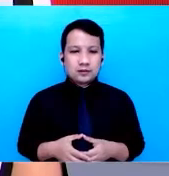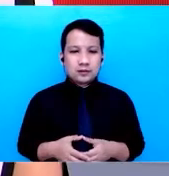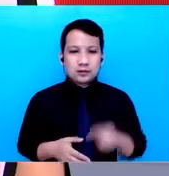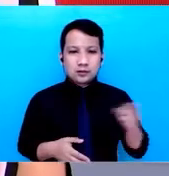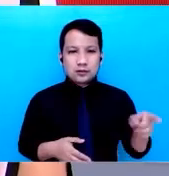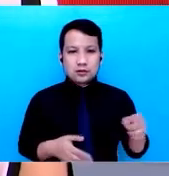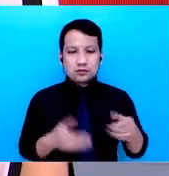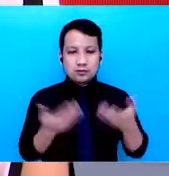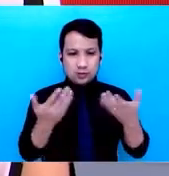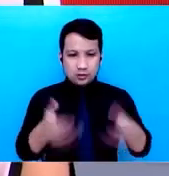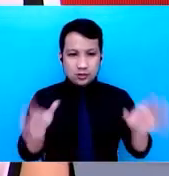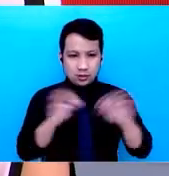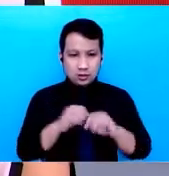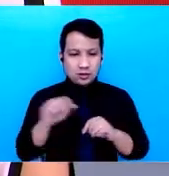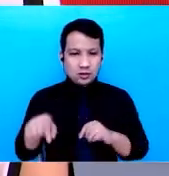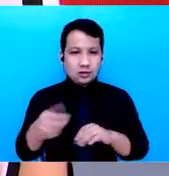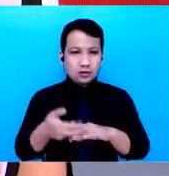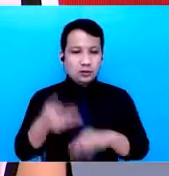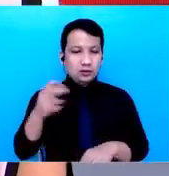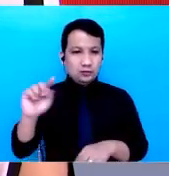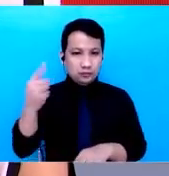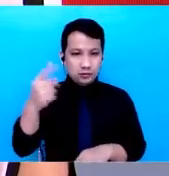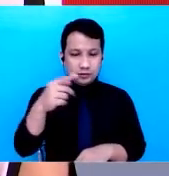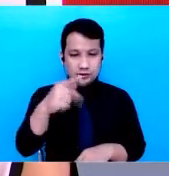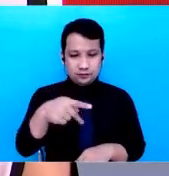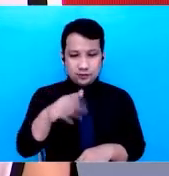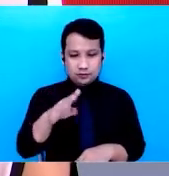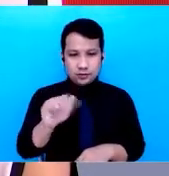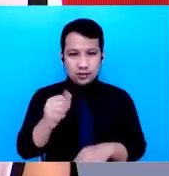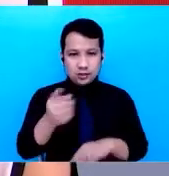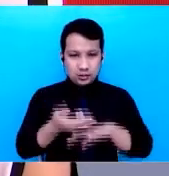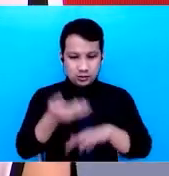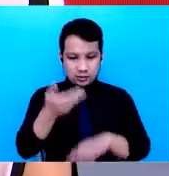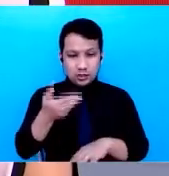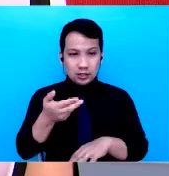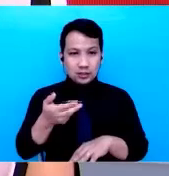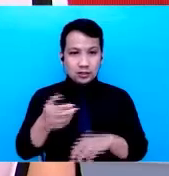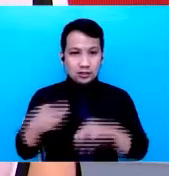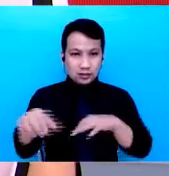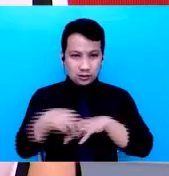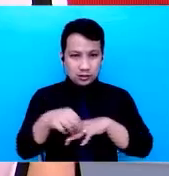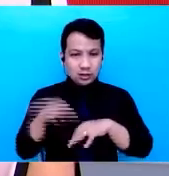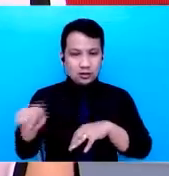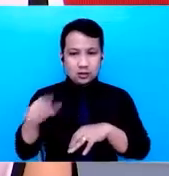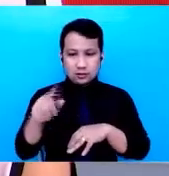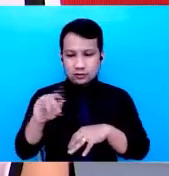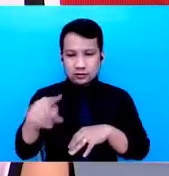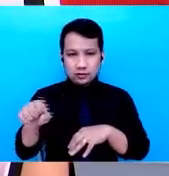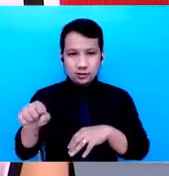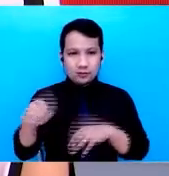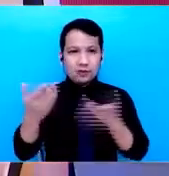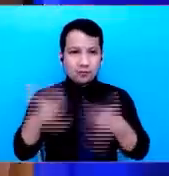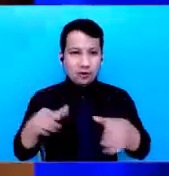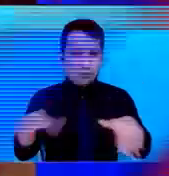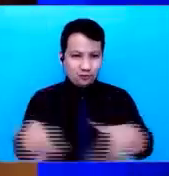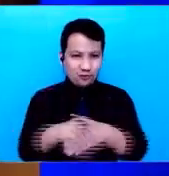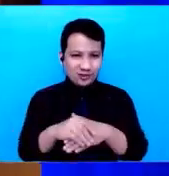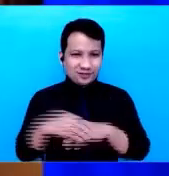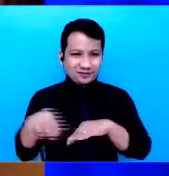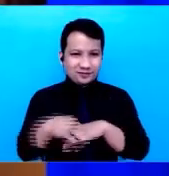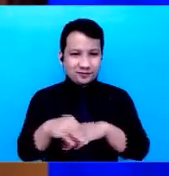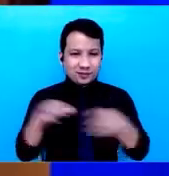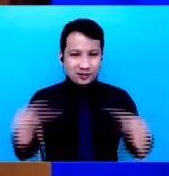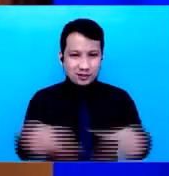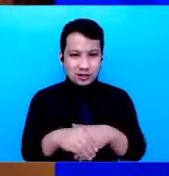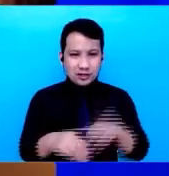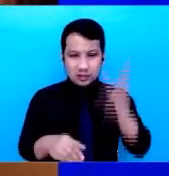matapos masungkit ang pinakaunang PBA ring, wedding ring naman ang nakuha ni TNT guard RR Pugoy. Ikinasal si Pugoy sa